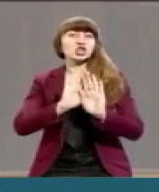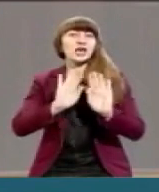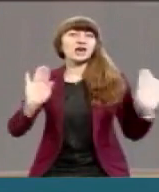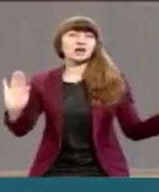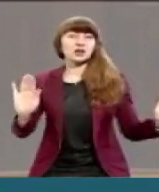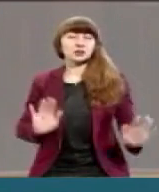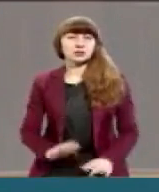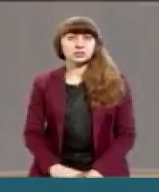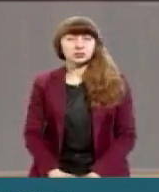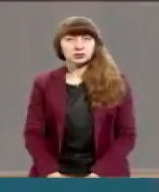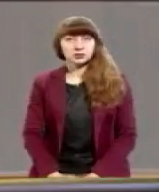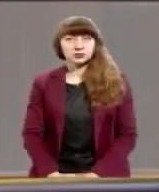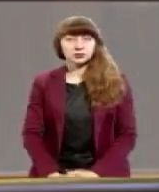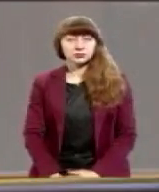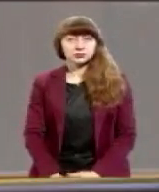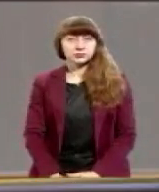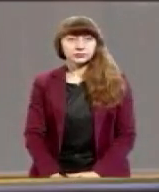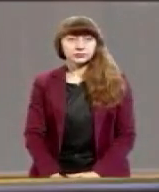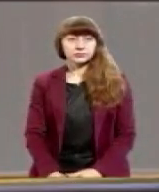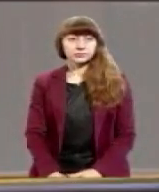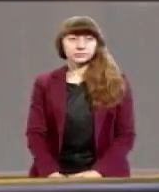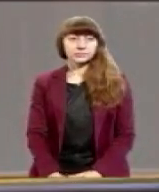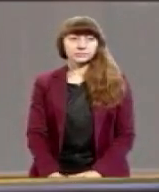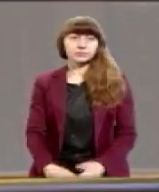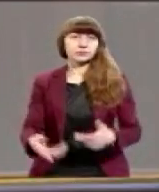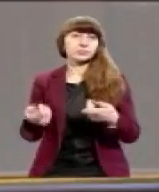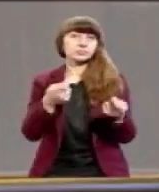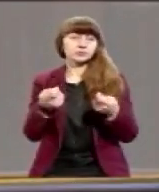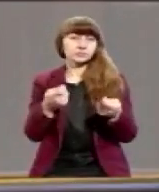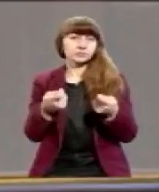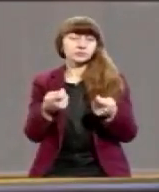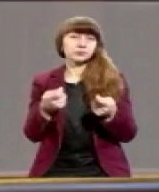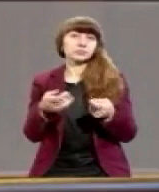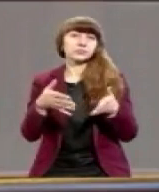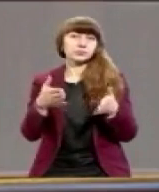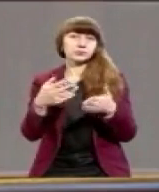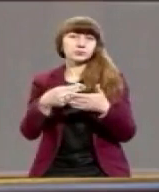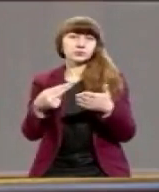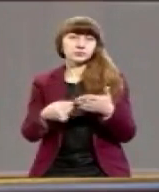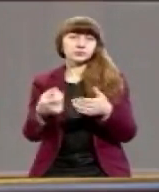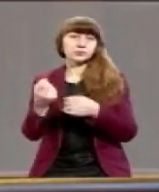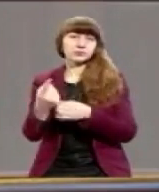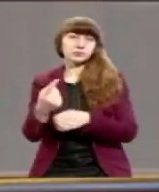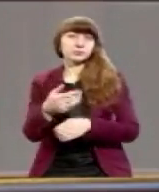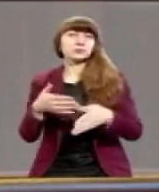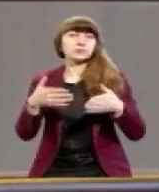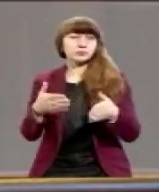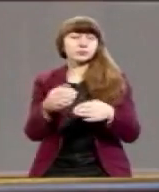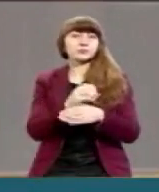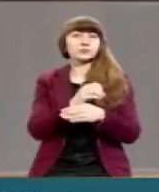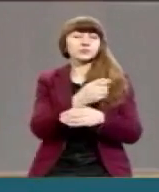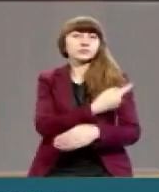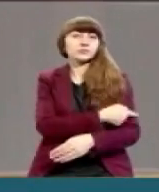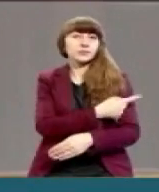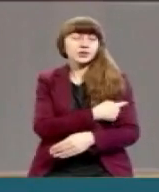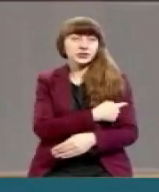Жол басқармасы 2022 жылдың соңына дейін 11 мердігерлік жол ұйымдарымен облыстық маңызы бар автожолдарды күтіп ұстау жөнінде